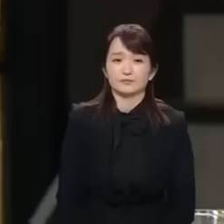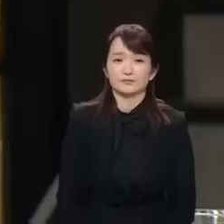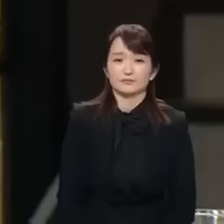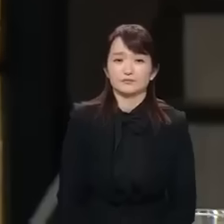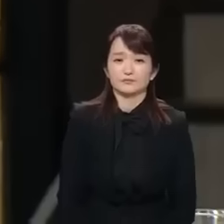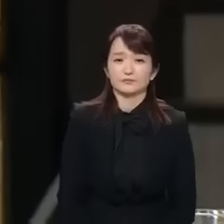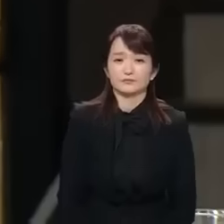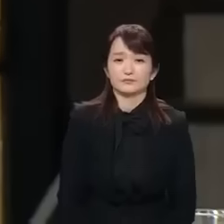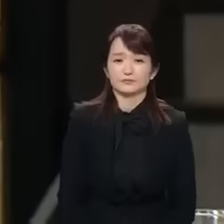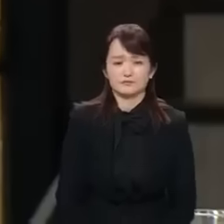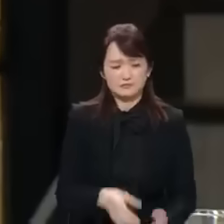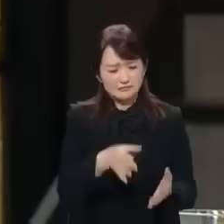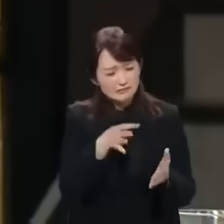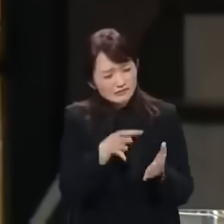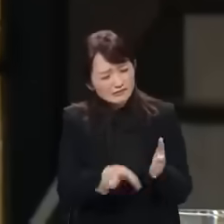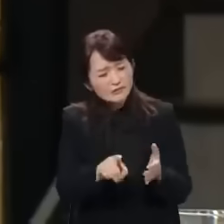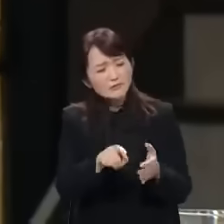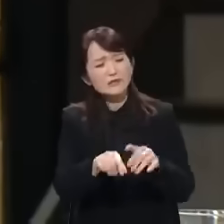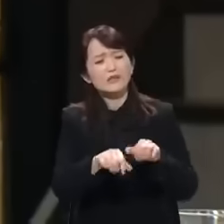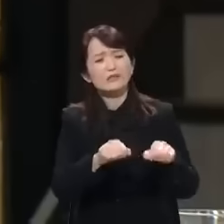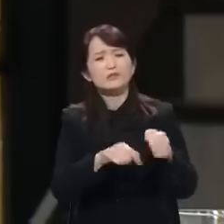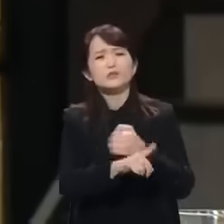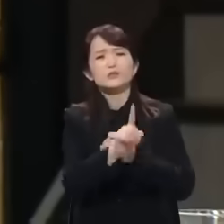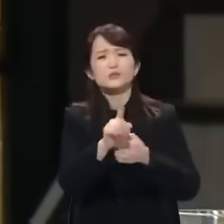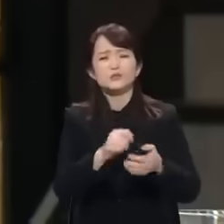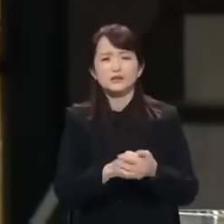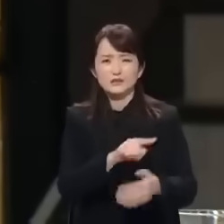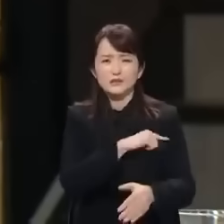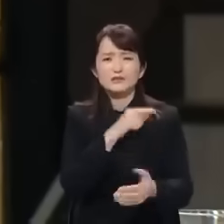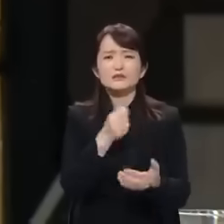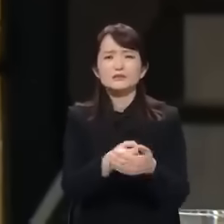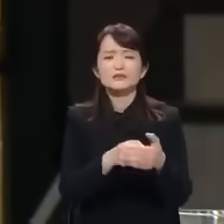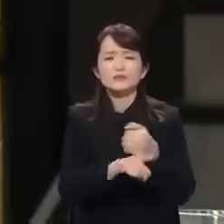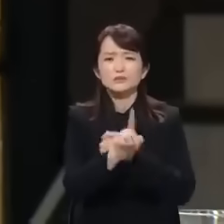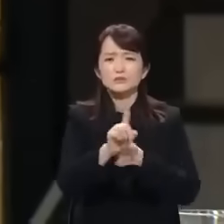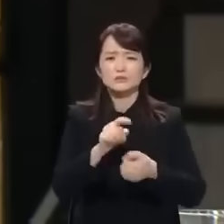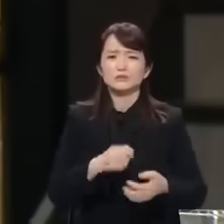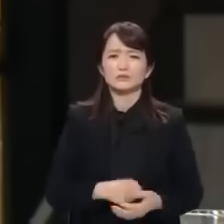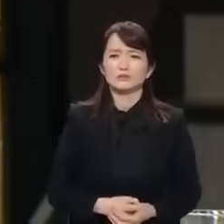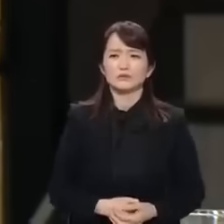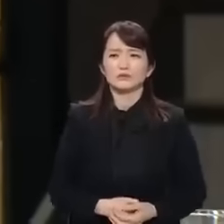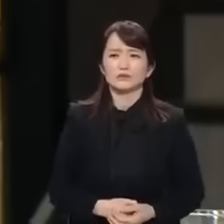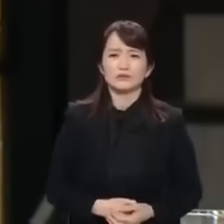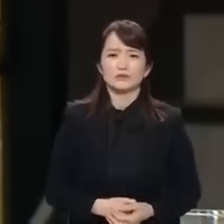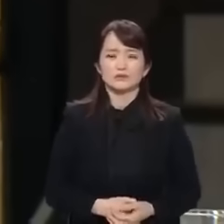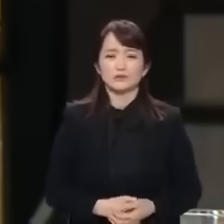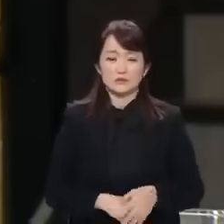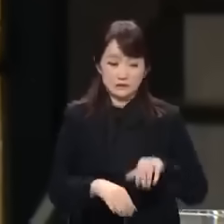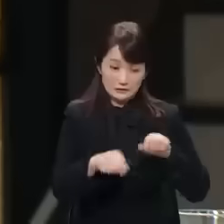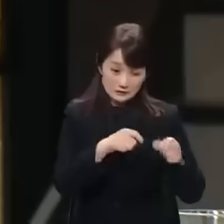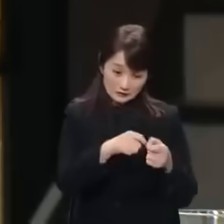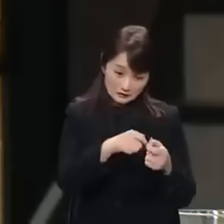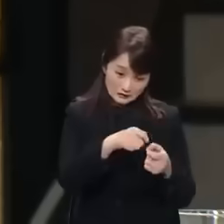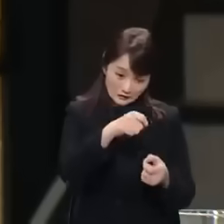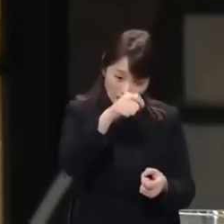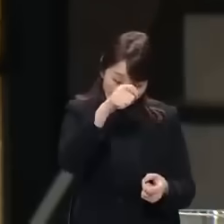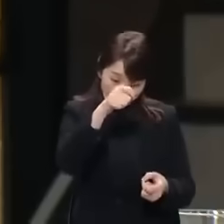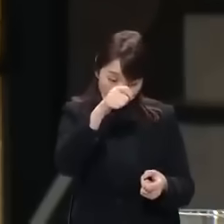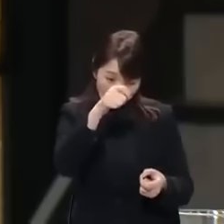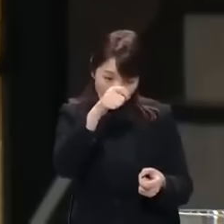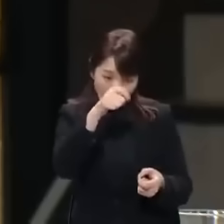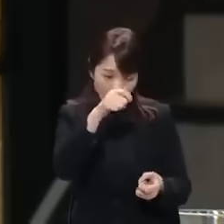저런 행동을 지속적으로 하는 그 가장 결정적인 이유는 저런 행동을 장기간 하더라도 별다른 제지를